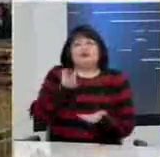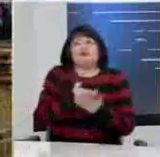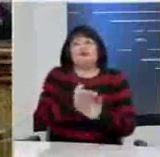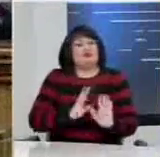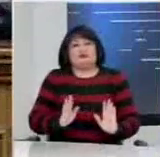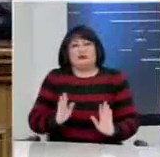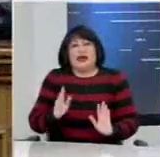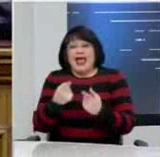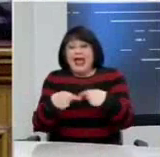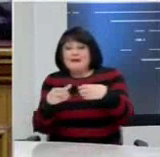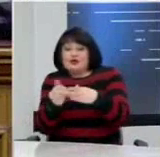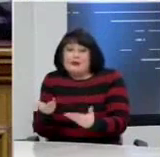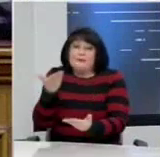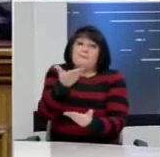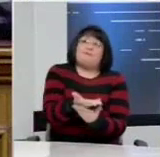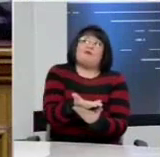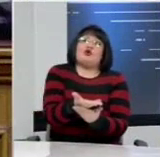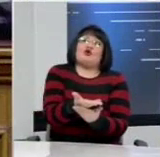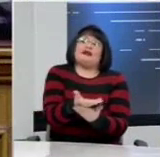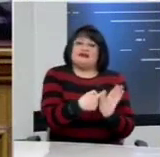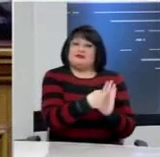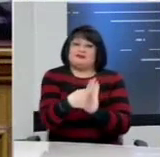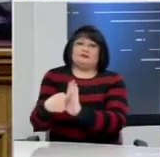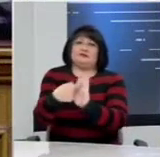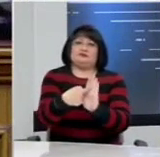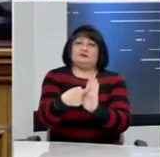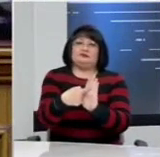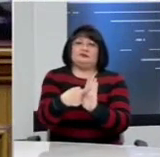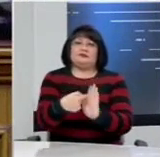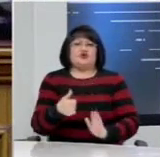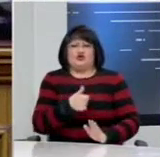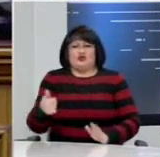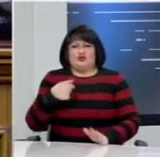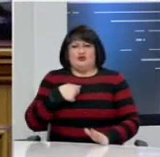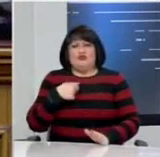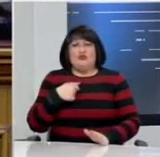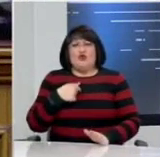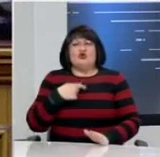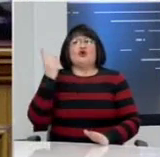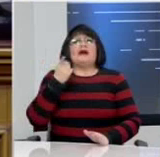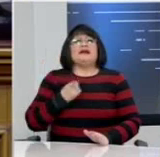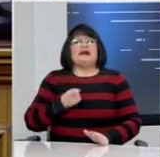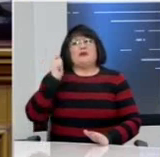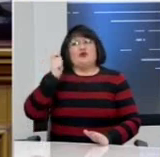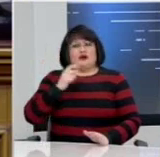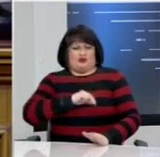θέλοντας σε ένα τόσο κρίσιμο θέμα να μην λειτουργήσουμε με αμιγώς, αν θέλετε, κριτήρια